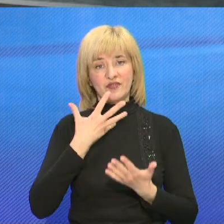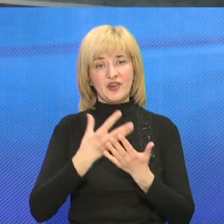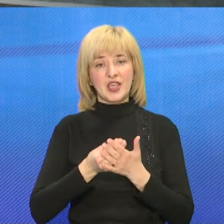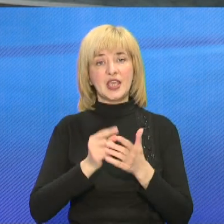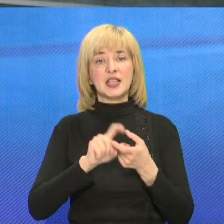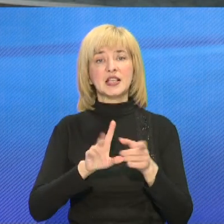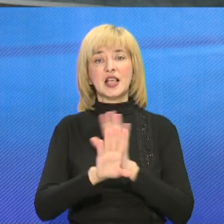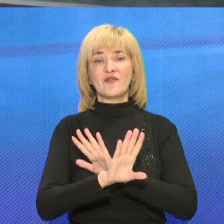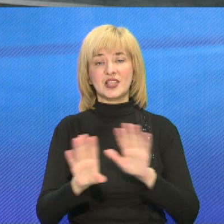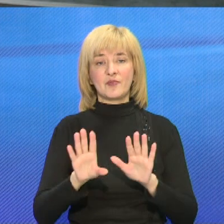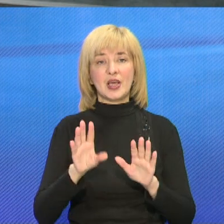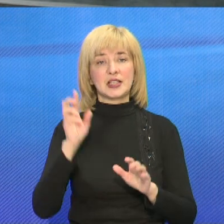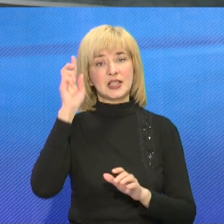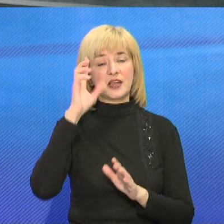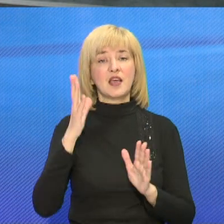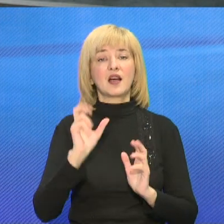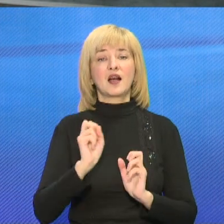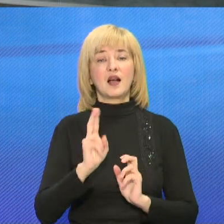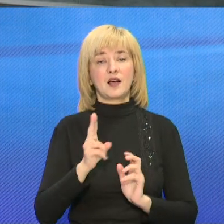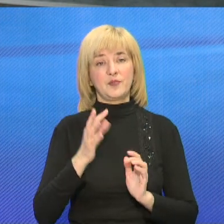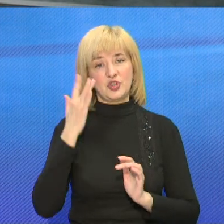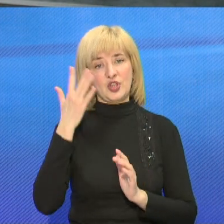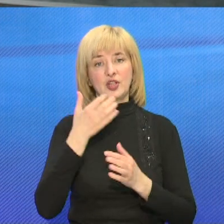как мечтает жить, наверное, любой